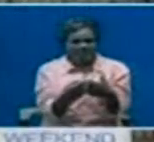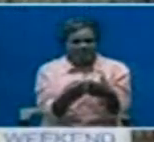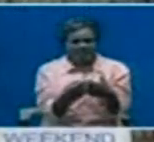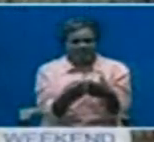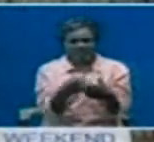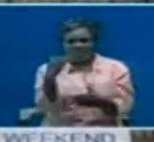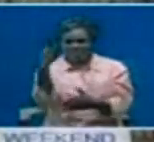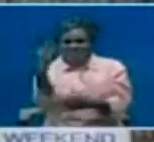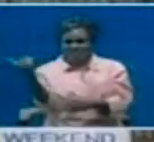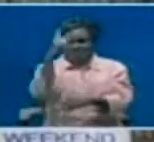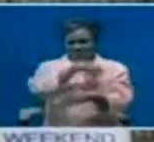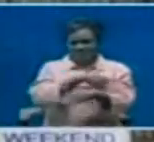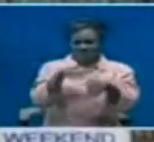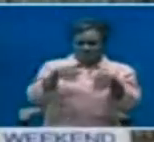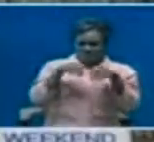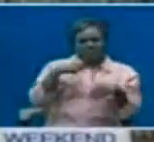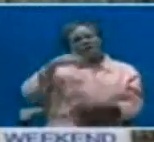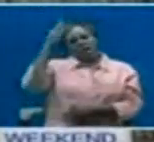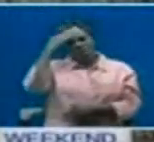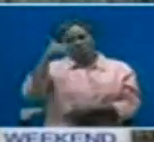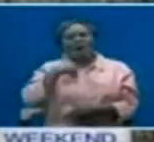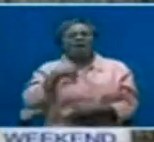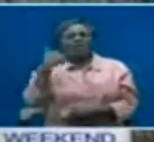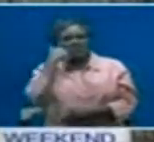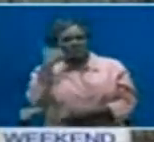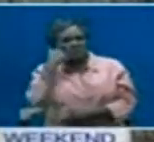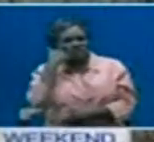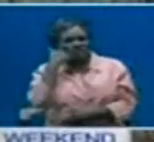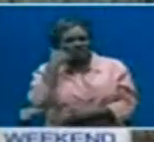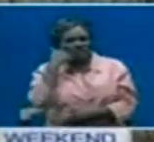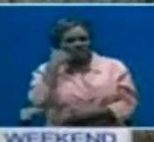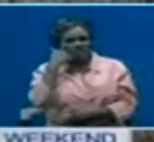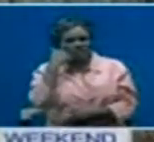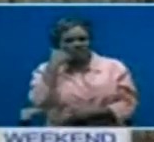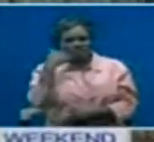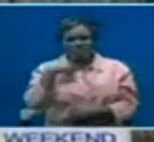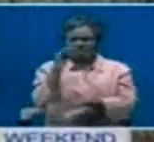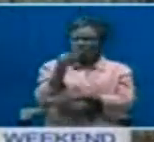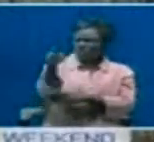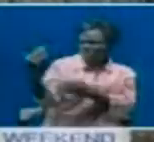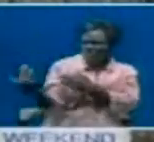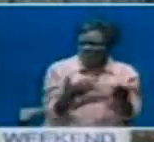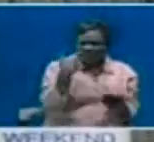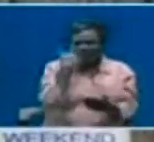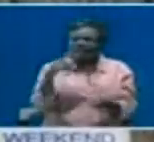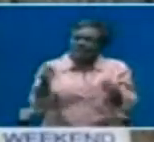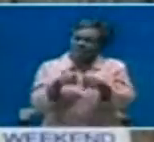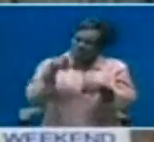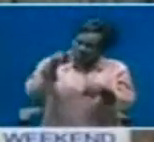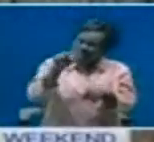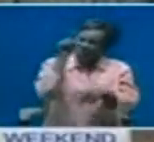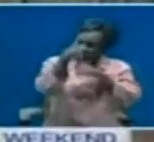nikakaa siku tatu. Ndio nikajua. Nikaanza kulaumu yeye. Wewe ndo umeleta. Naye pia akanilaumu